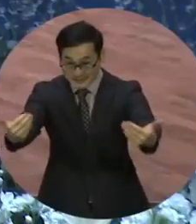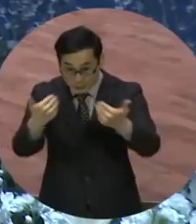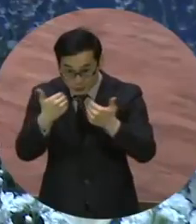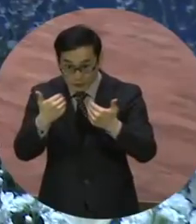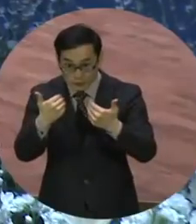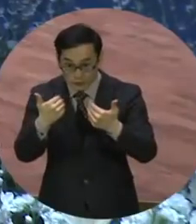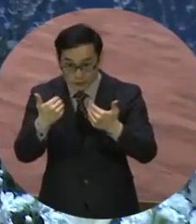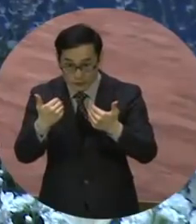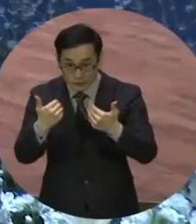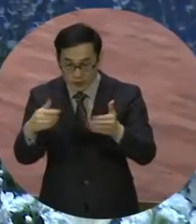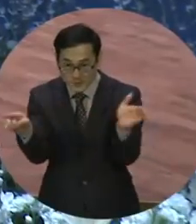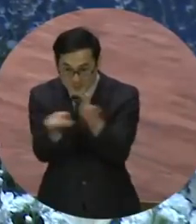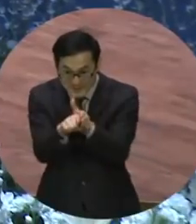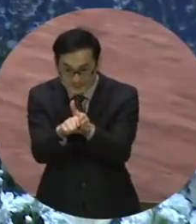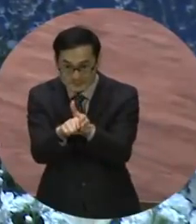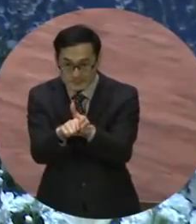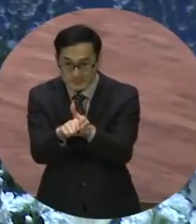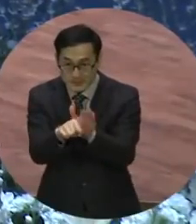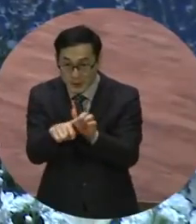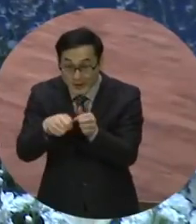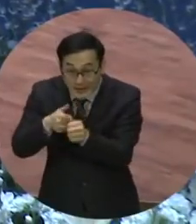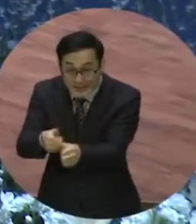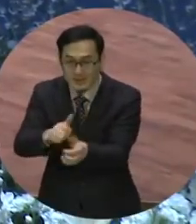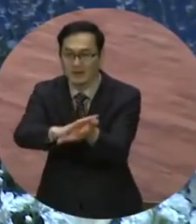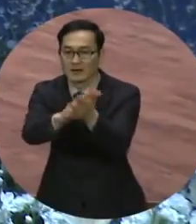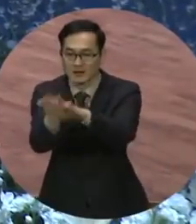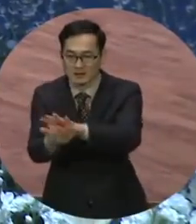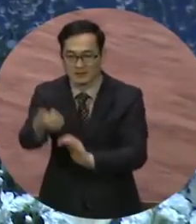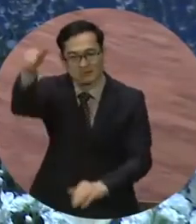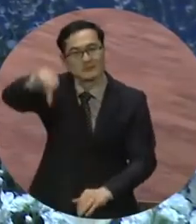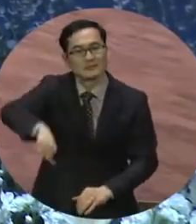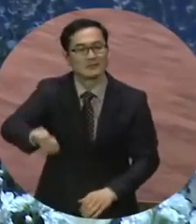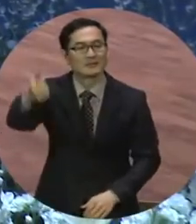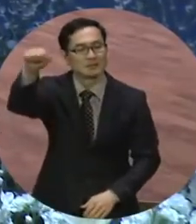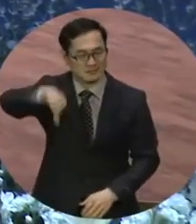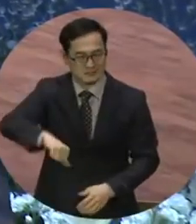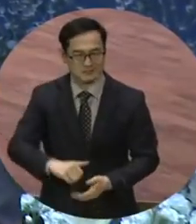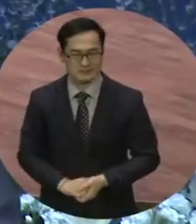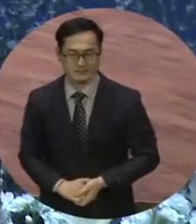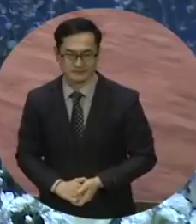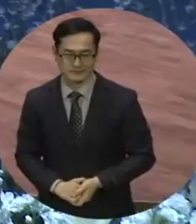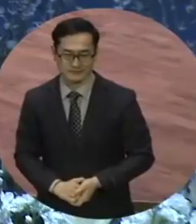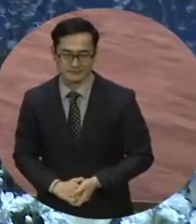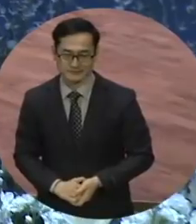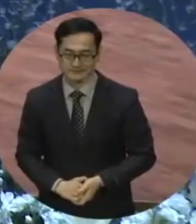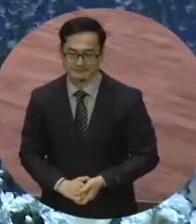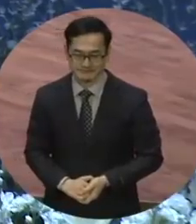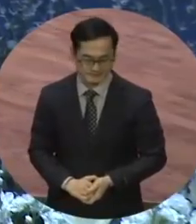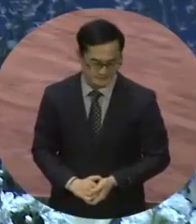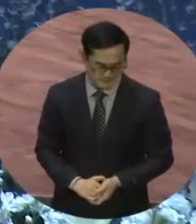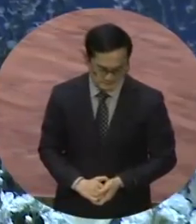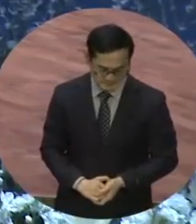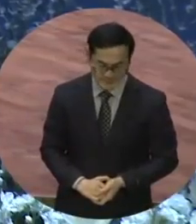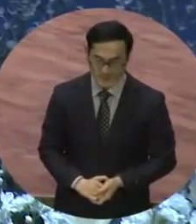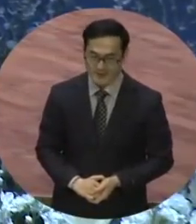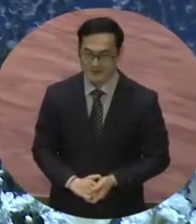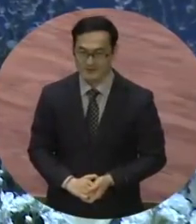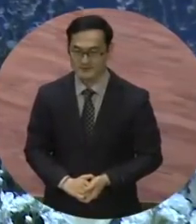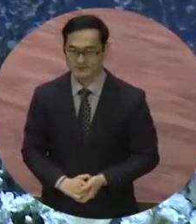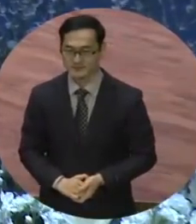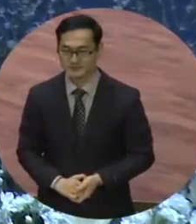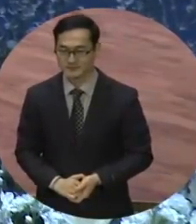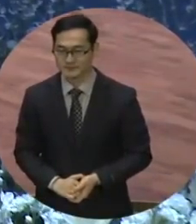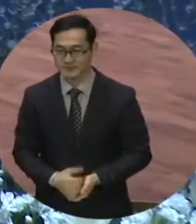믿느냐, 얼마나 받아들이냐 이게 딸인 거란 말이에요. 그러니까 자 오늘로 요한복음 강의